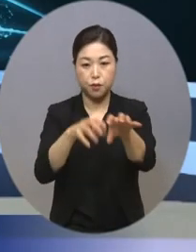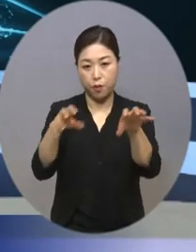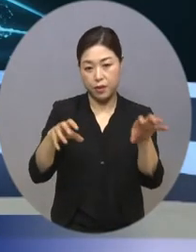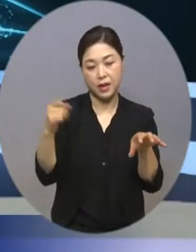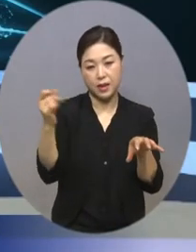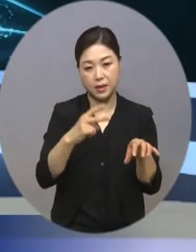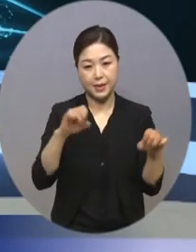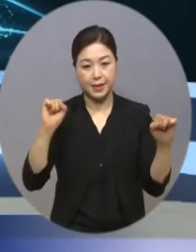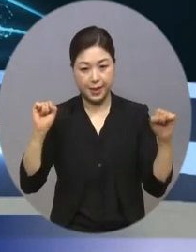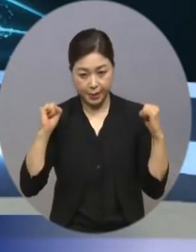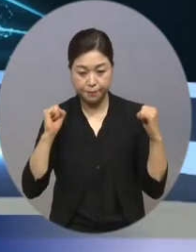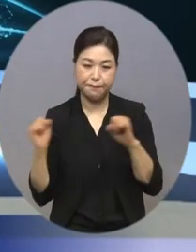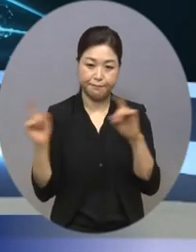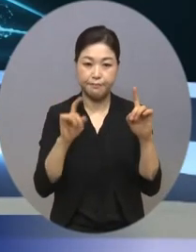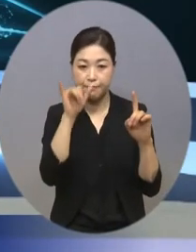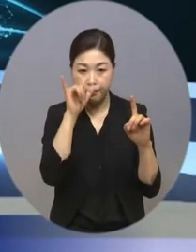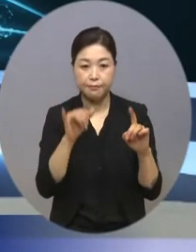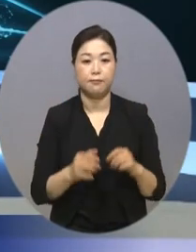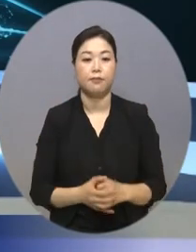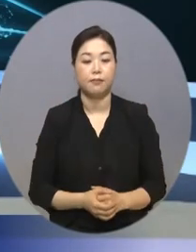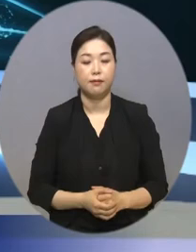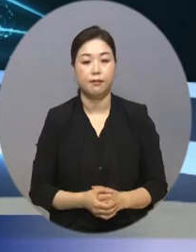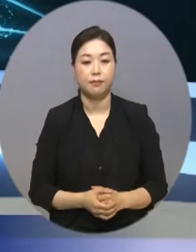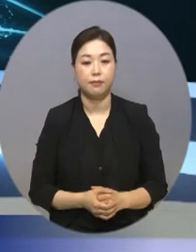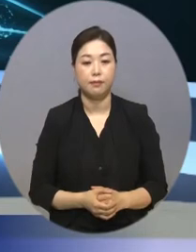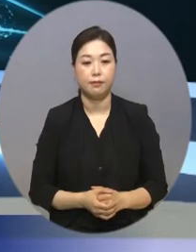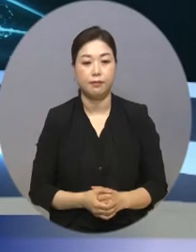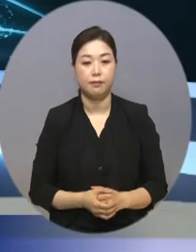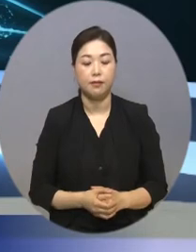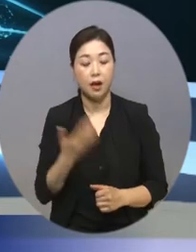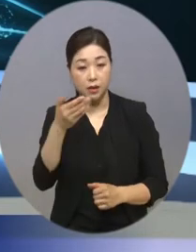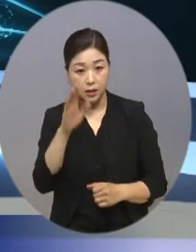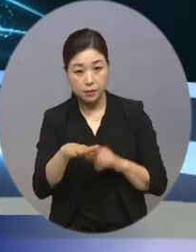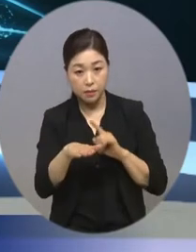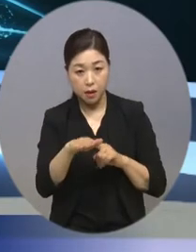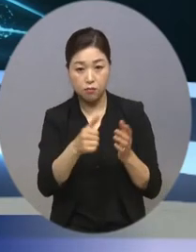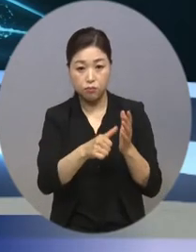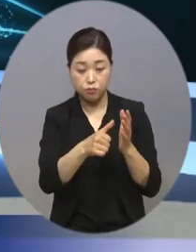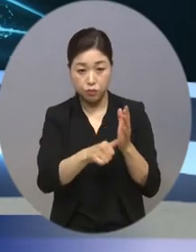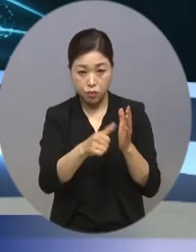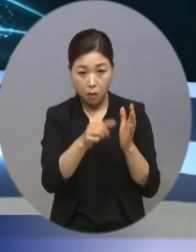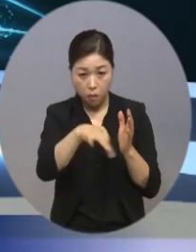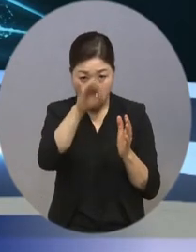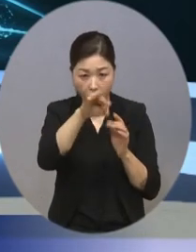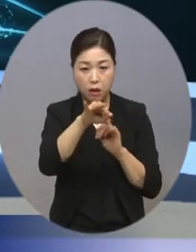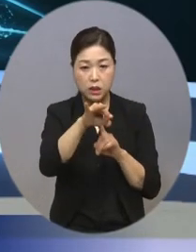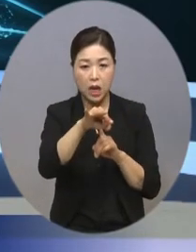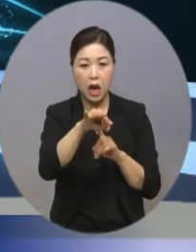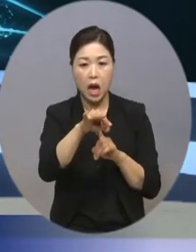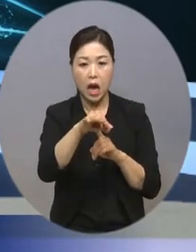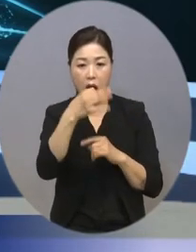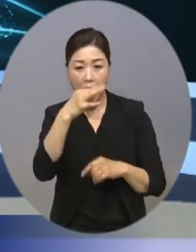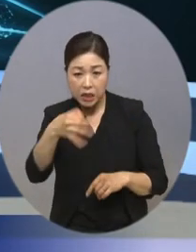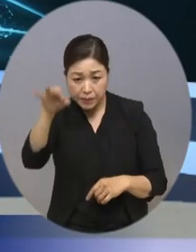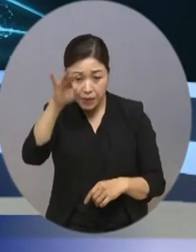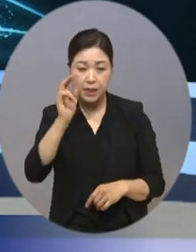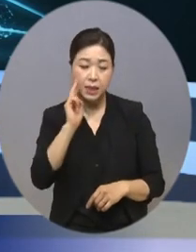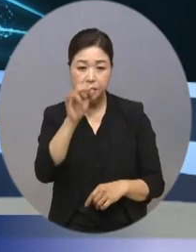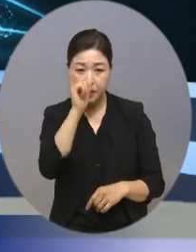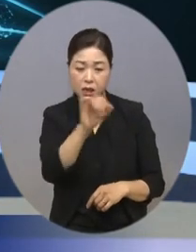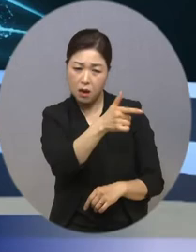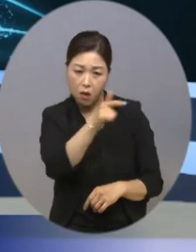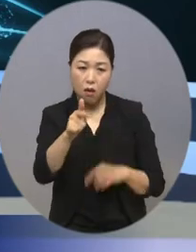다시금 활기를 띠고 있습니다. 하지만 또 다른 여파로 고물가와 고금리, 고유가 등의 서민들이 느끼는